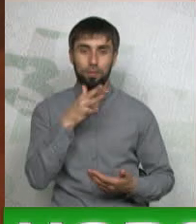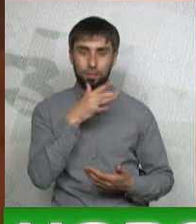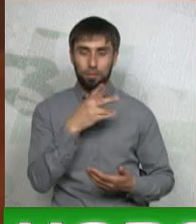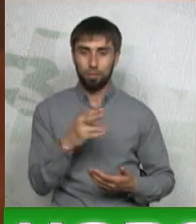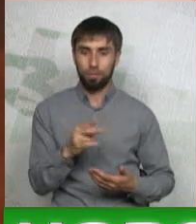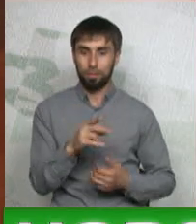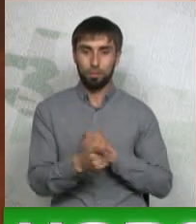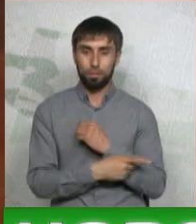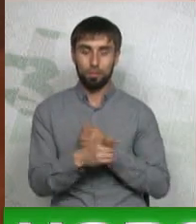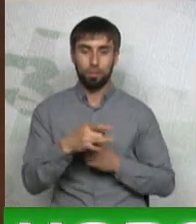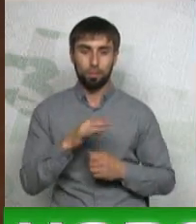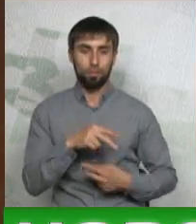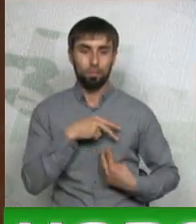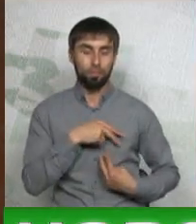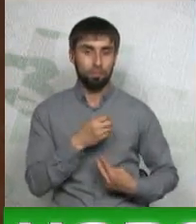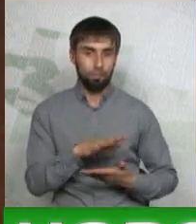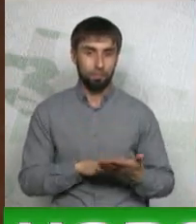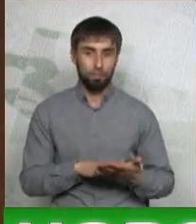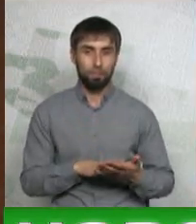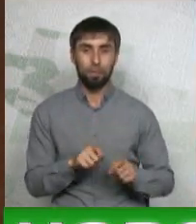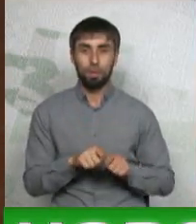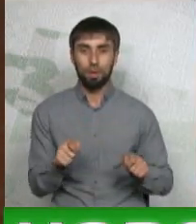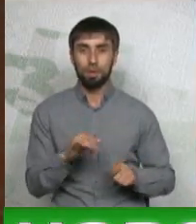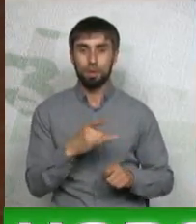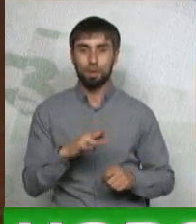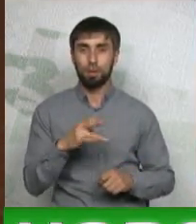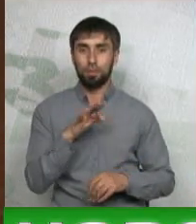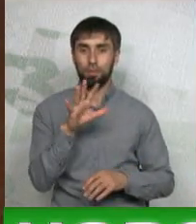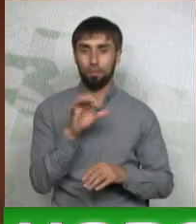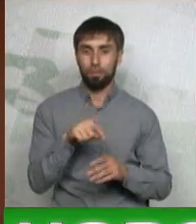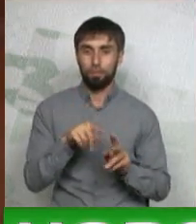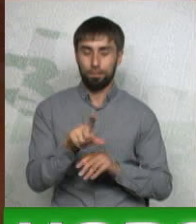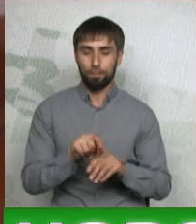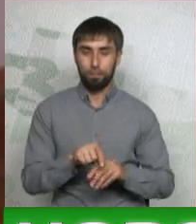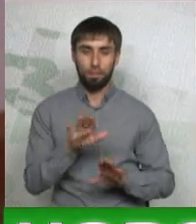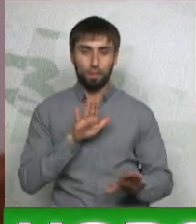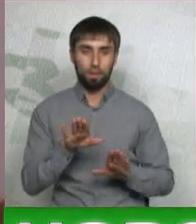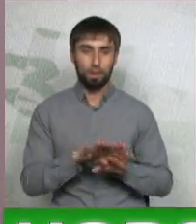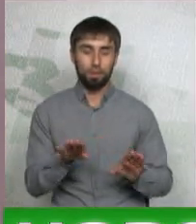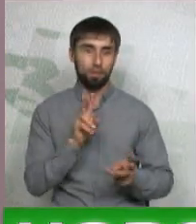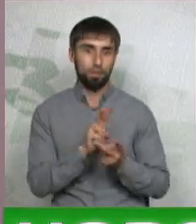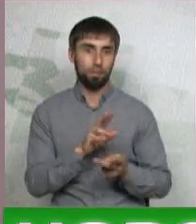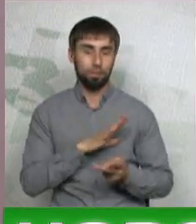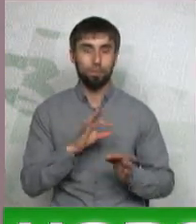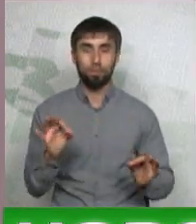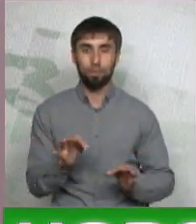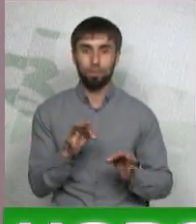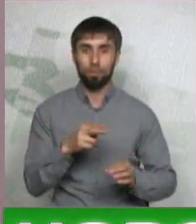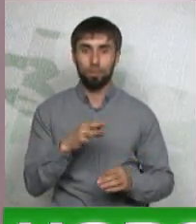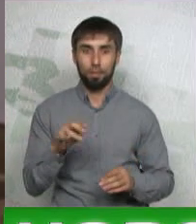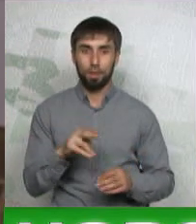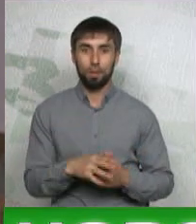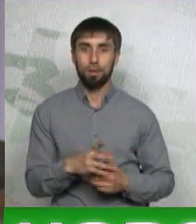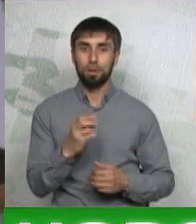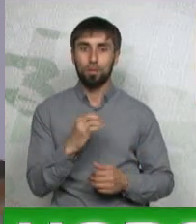над последней ремесленник еще работает, воссоздает изделия по фотографиям. На выставке также встречаются и музыкальные предметы.